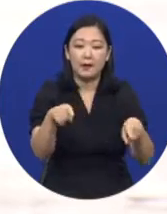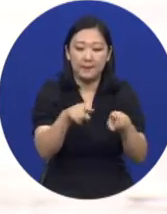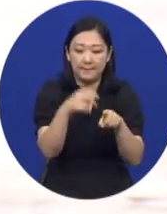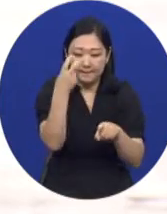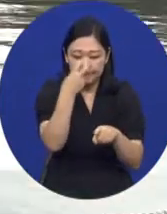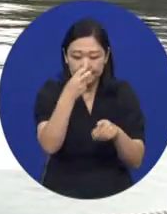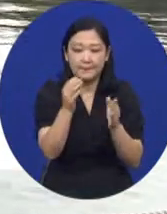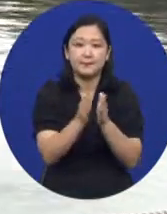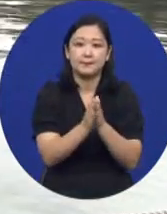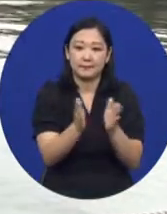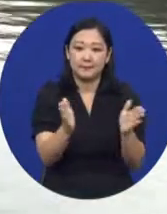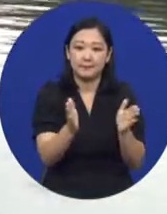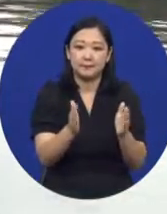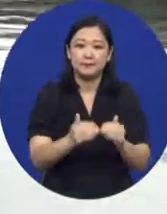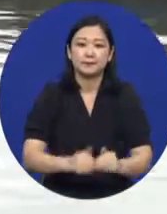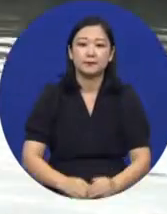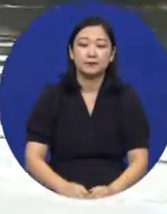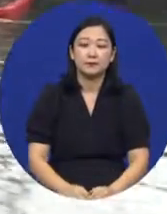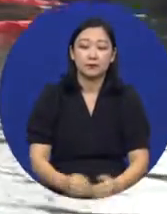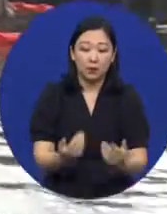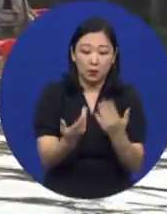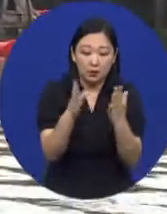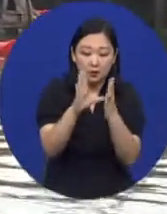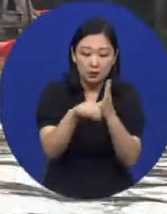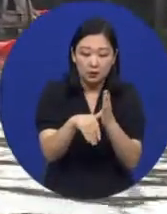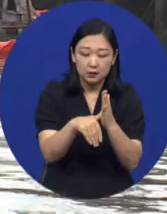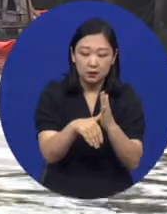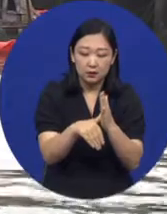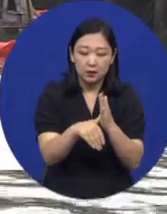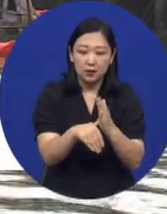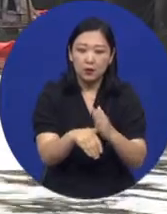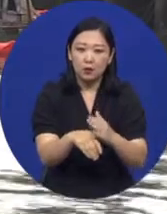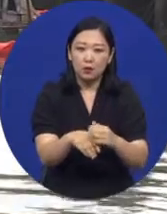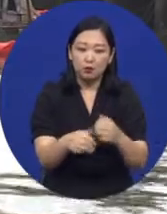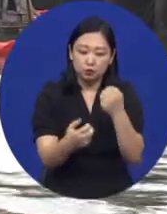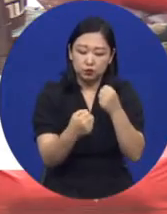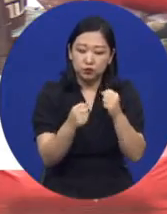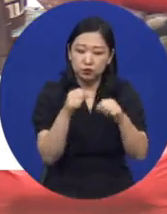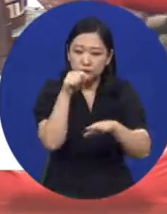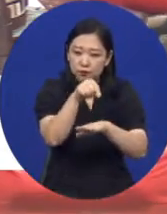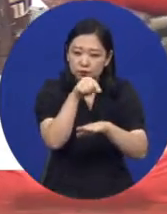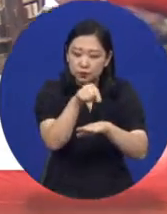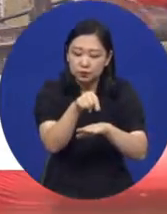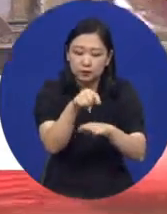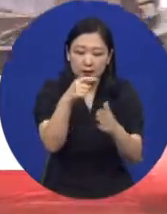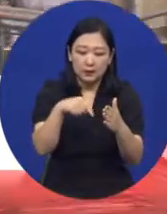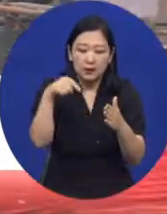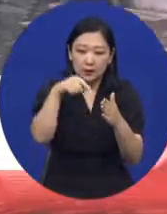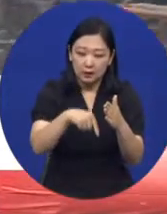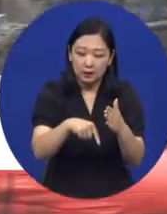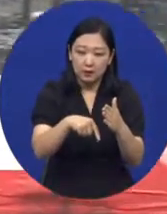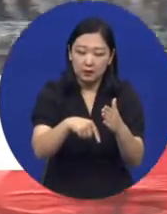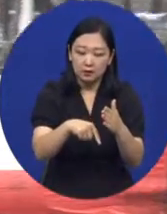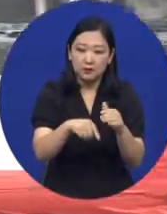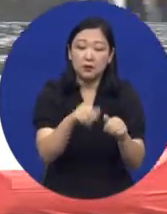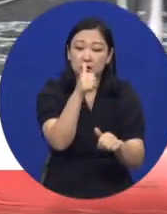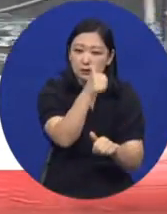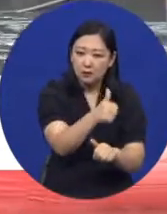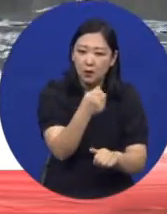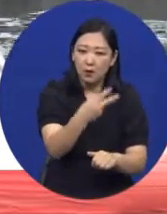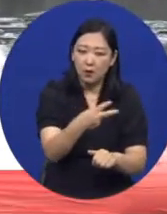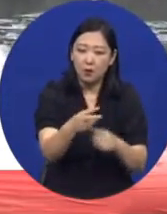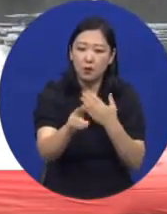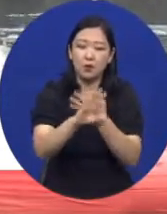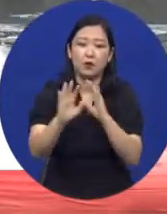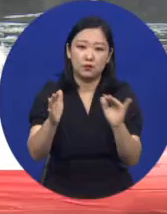수색을 했고요. 화재 당시 기관실에서 시동 점검을 하던 기관장과 인도네시아 국적 외국인 선원이